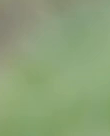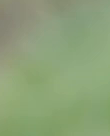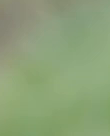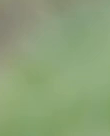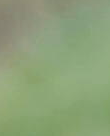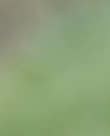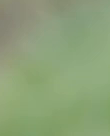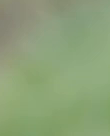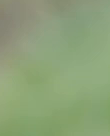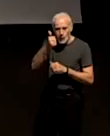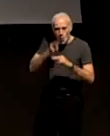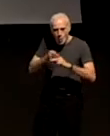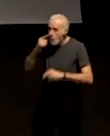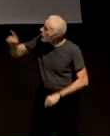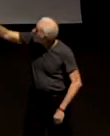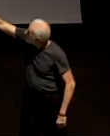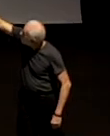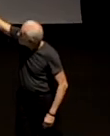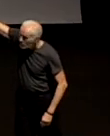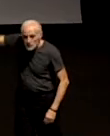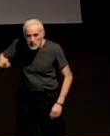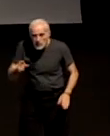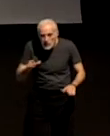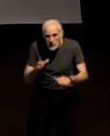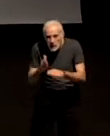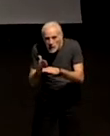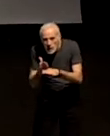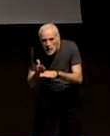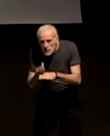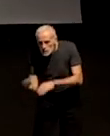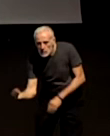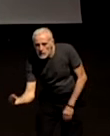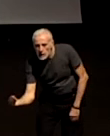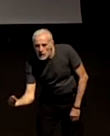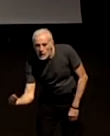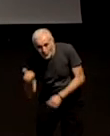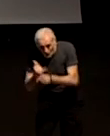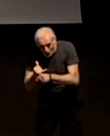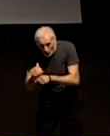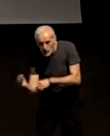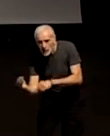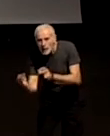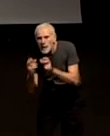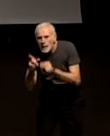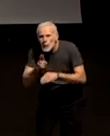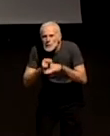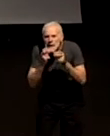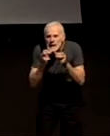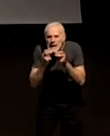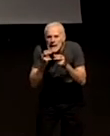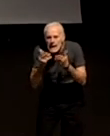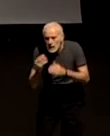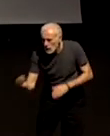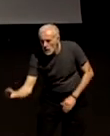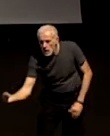il avait il avait caché des petits haut parleurs qui imitait le cri de campagnols de choses comme ça et la chouette effraie à